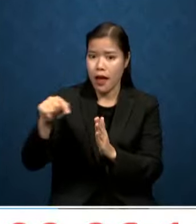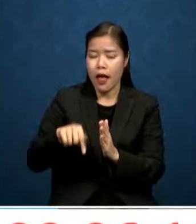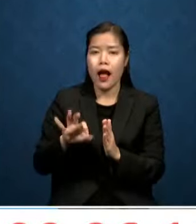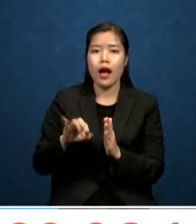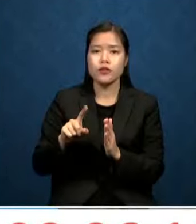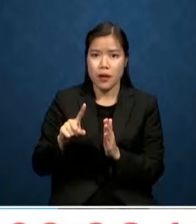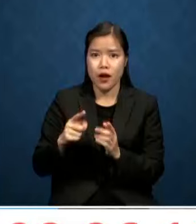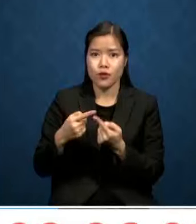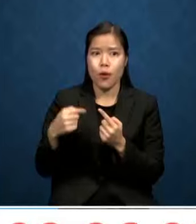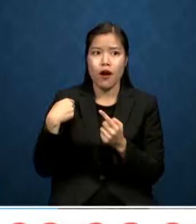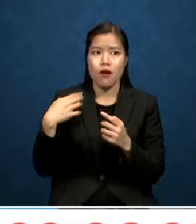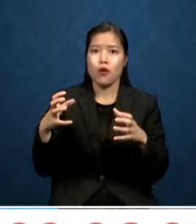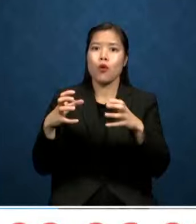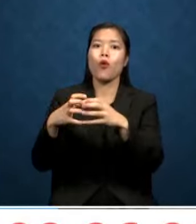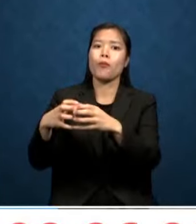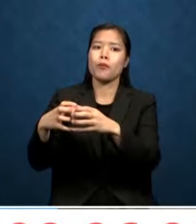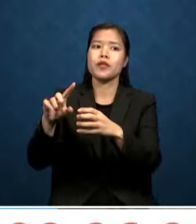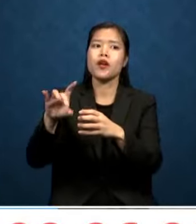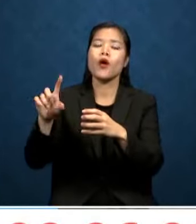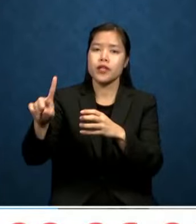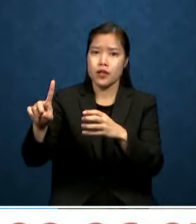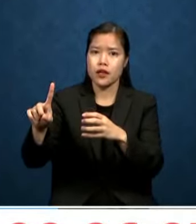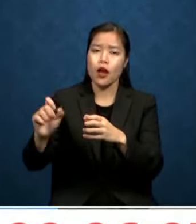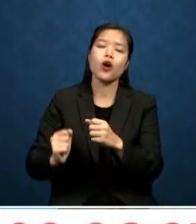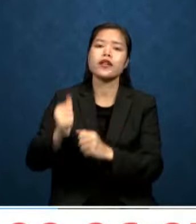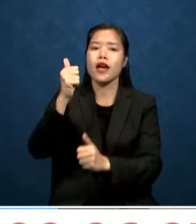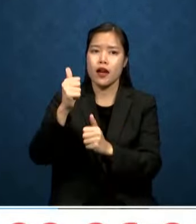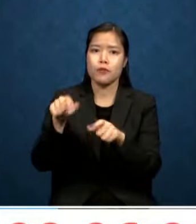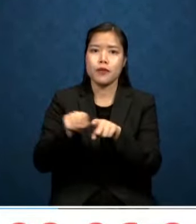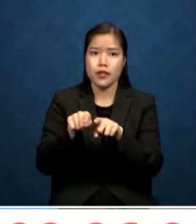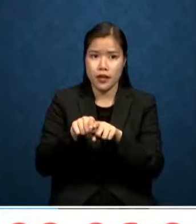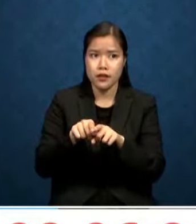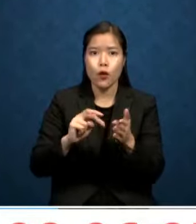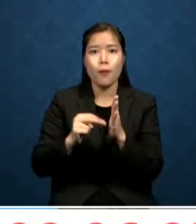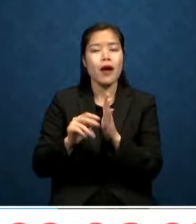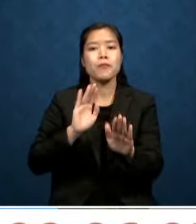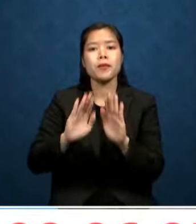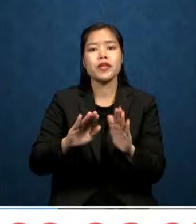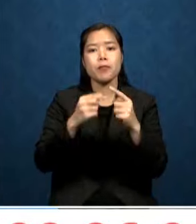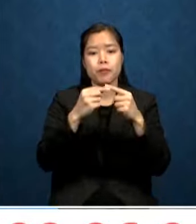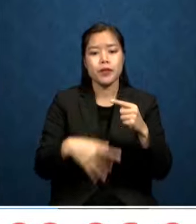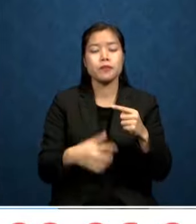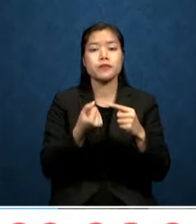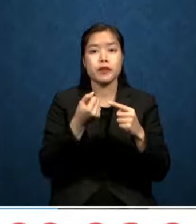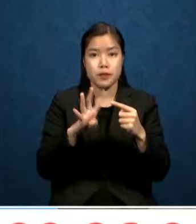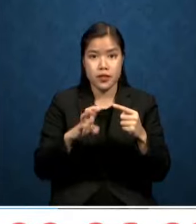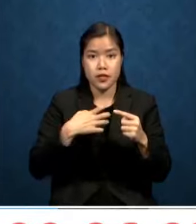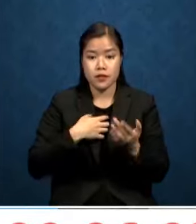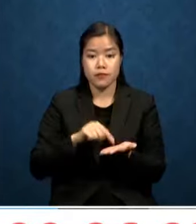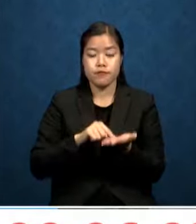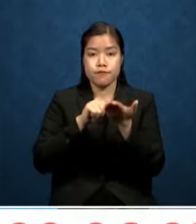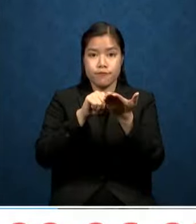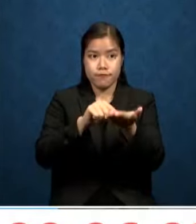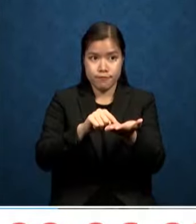99คนเนี่ยโหวตมาเป็นชุด101คนก็ชนะอยู่ดีนะครับในภาพของ14คนนั้นผมคิดว่าผมอยากจะเสนอเป็นญัตติครับท่านประธ